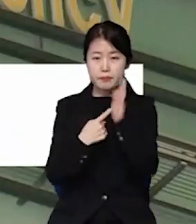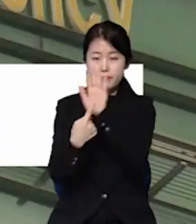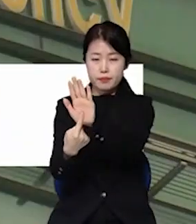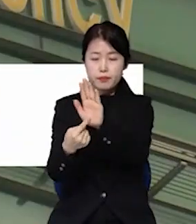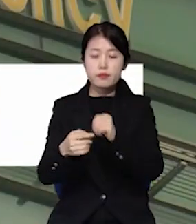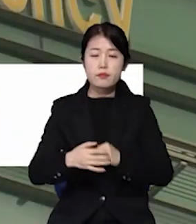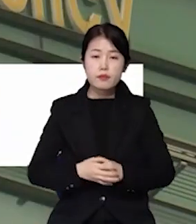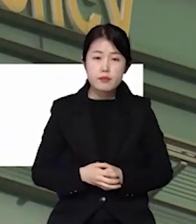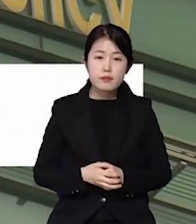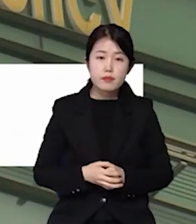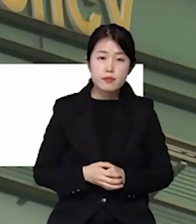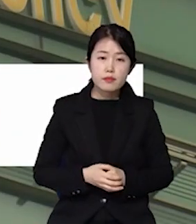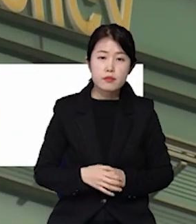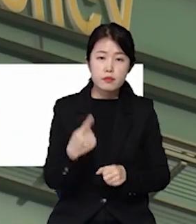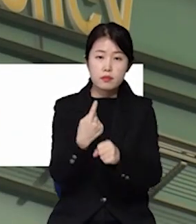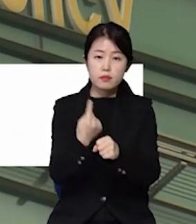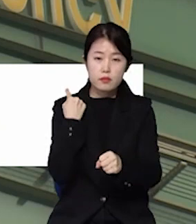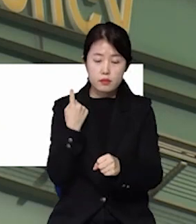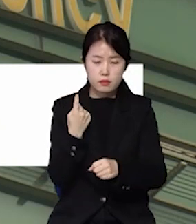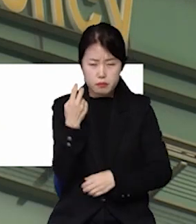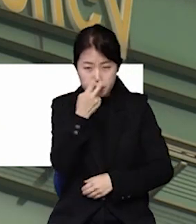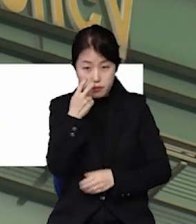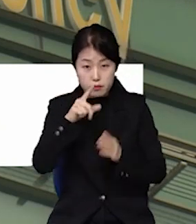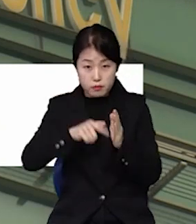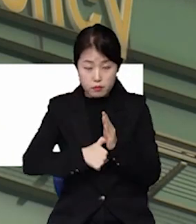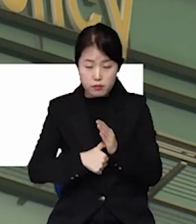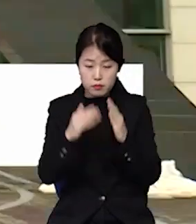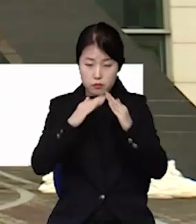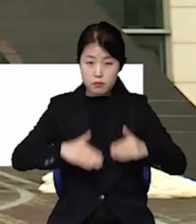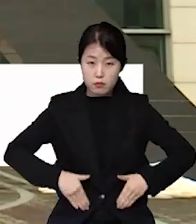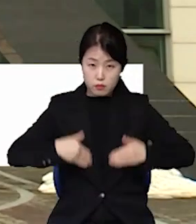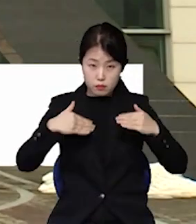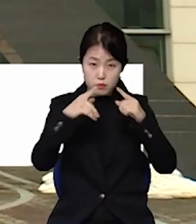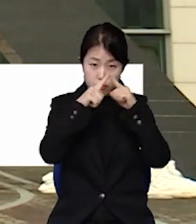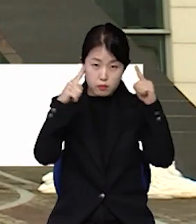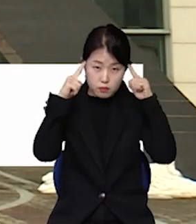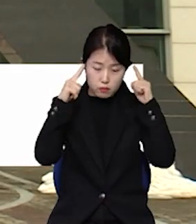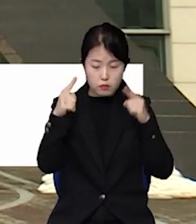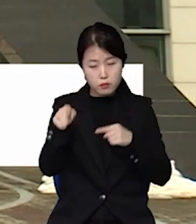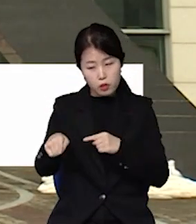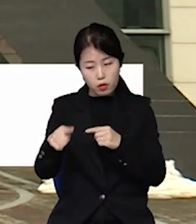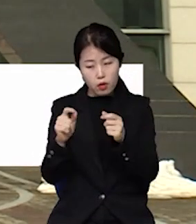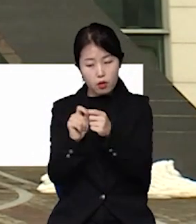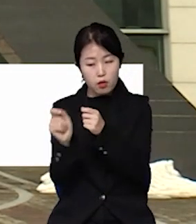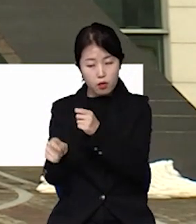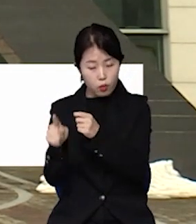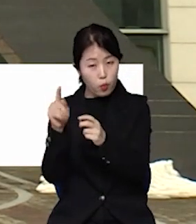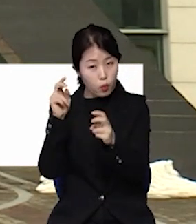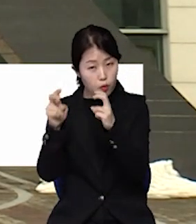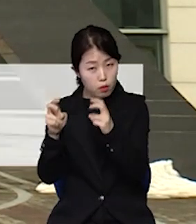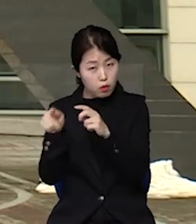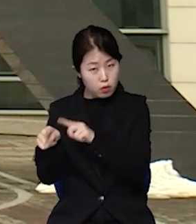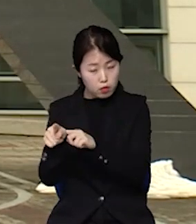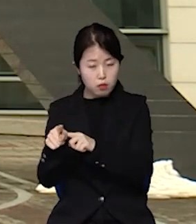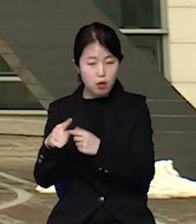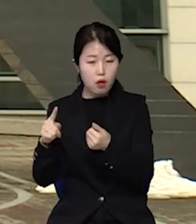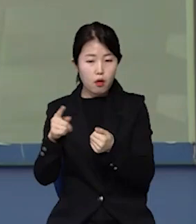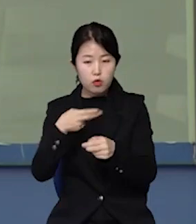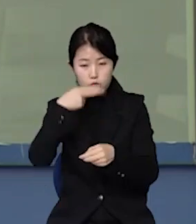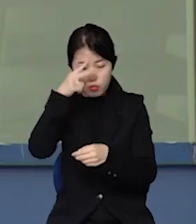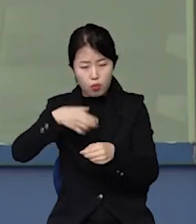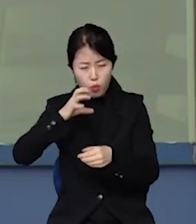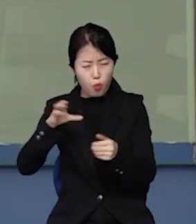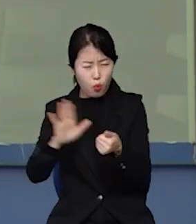밝혔습니다. 지난해 국정감사에선 전남대 기술지주회사가 유흥업소에서 접대비를 부적절하게 사용했다는